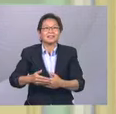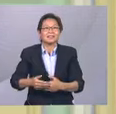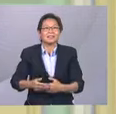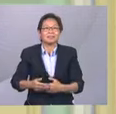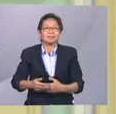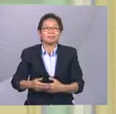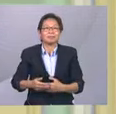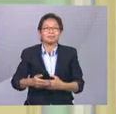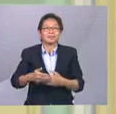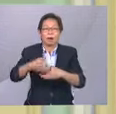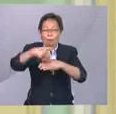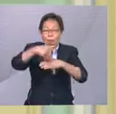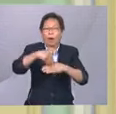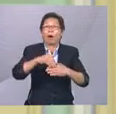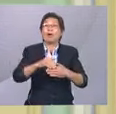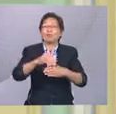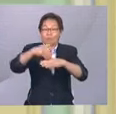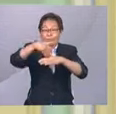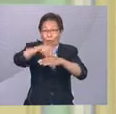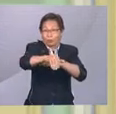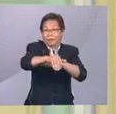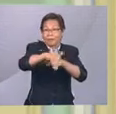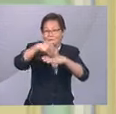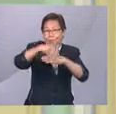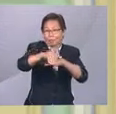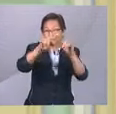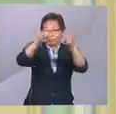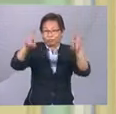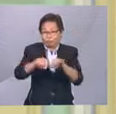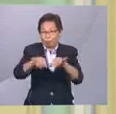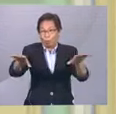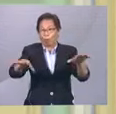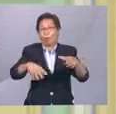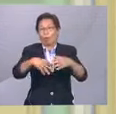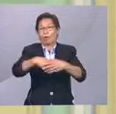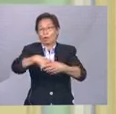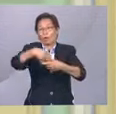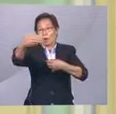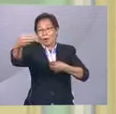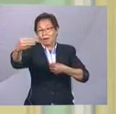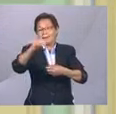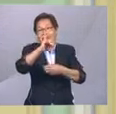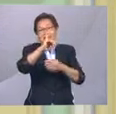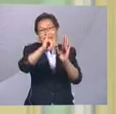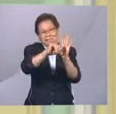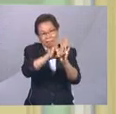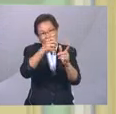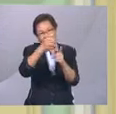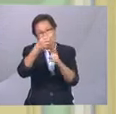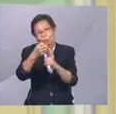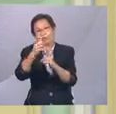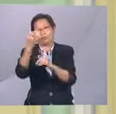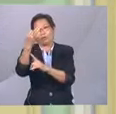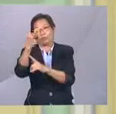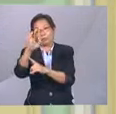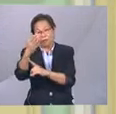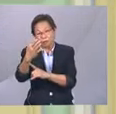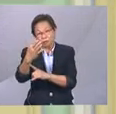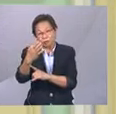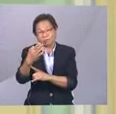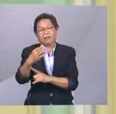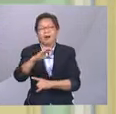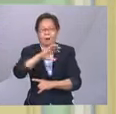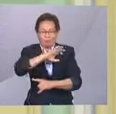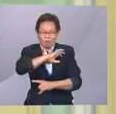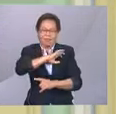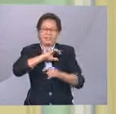dikeluarkan walaupun memadamkannya pihak polis masih